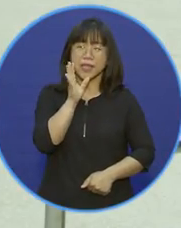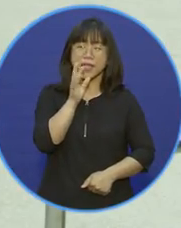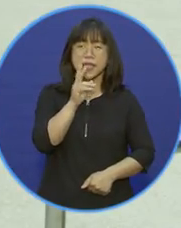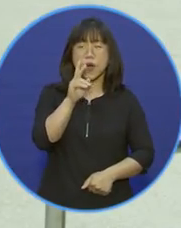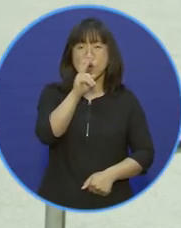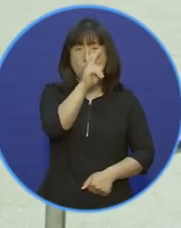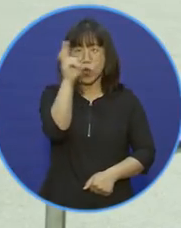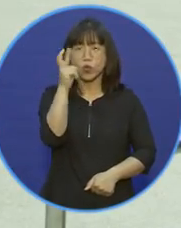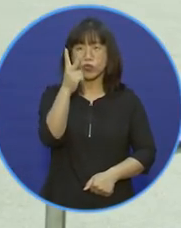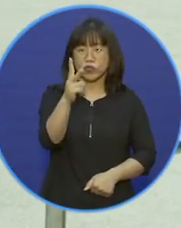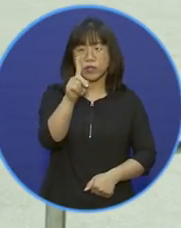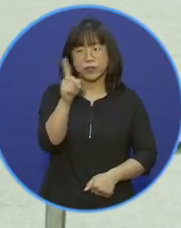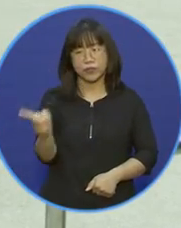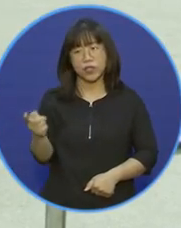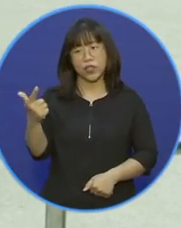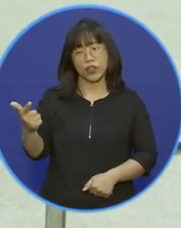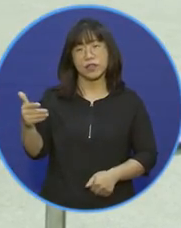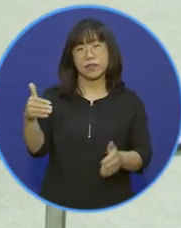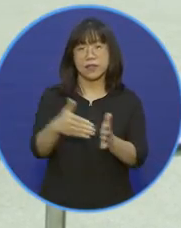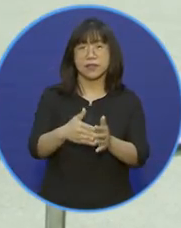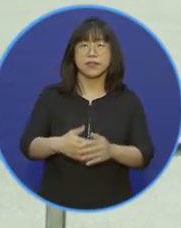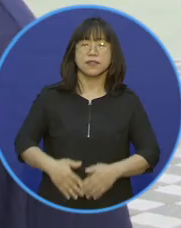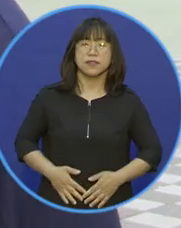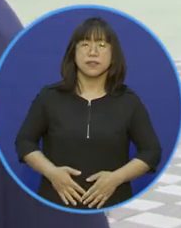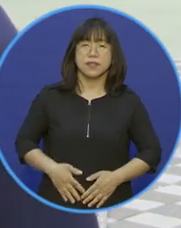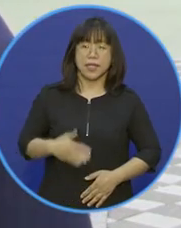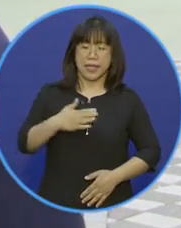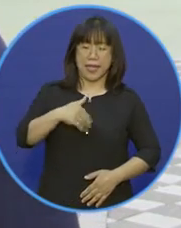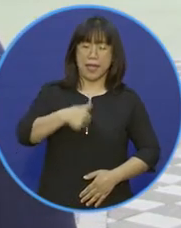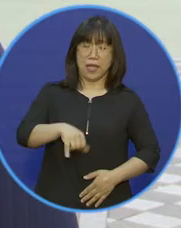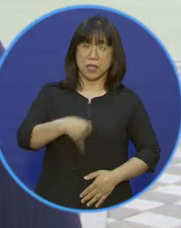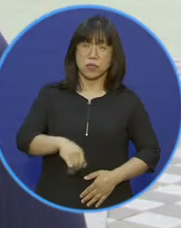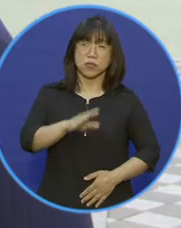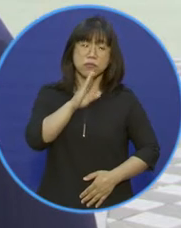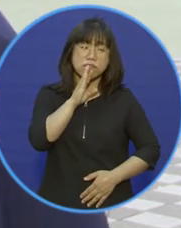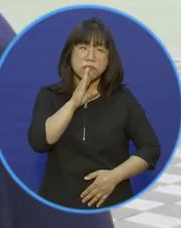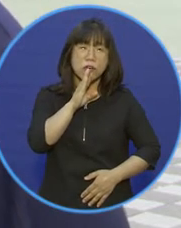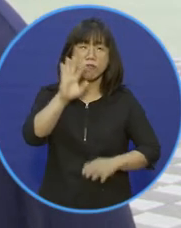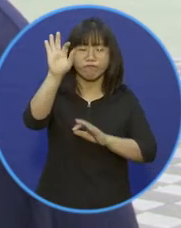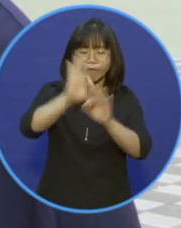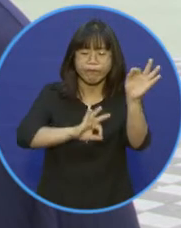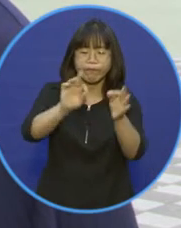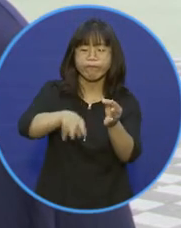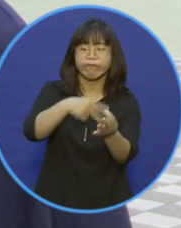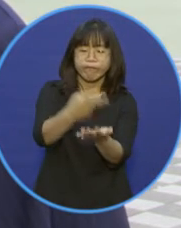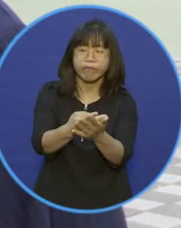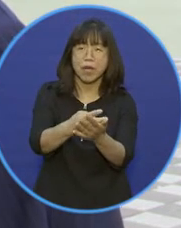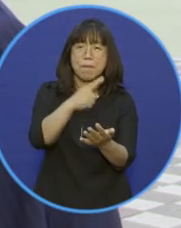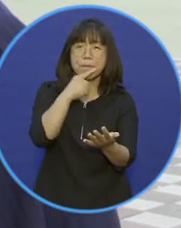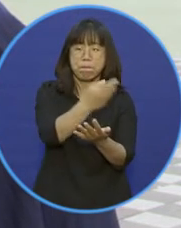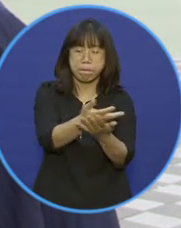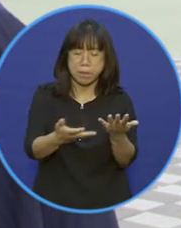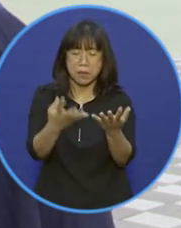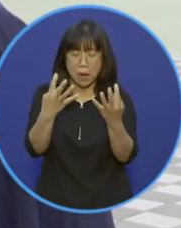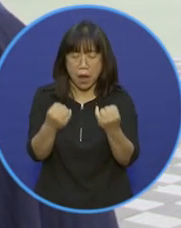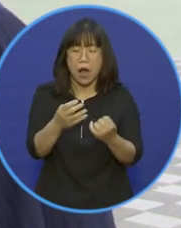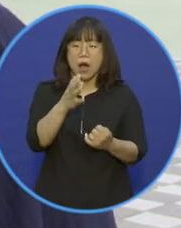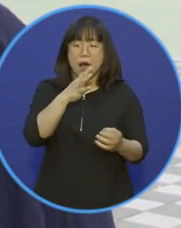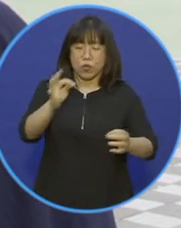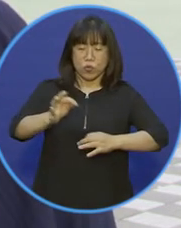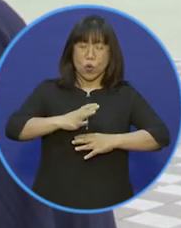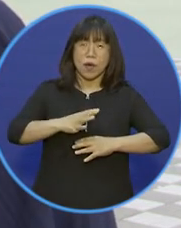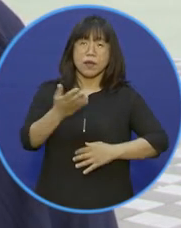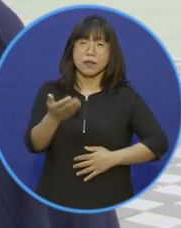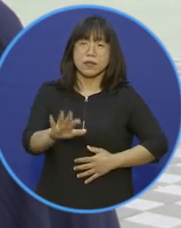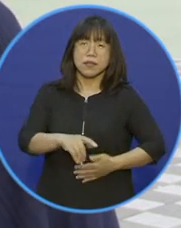2시부터 6시까지 활동합니다. 얼마 전에 저희 아이가 실제로 여기서 놀다가 다쳤었는데 막 피도 많이 나고 제가 많이